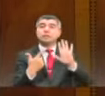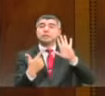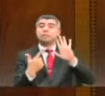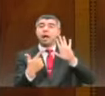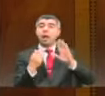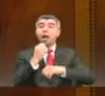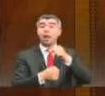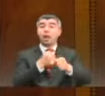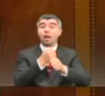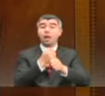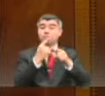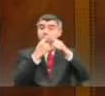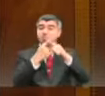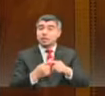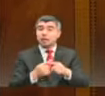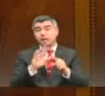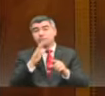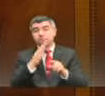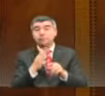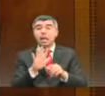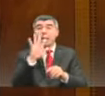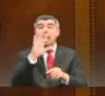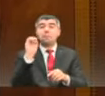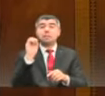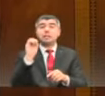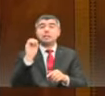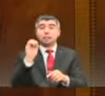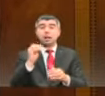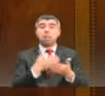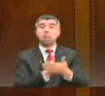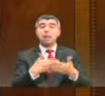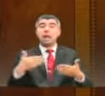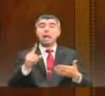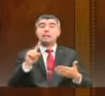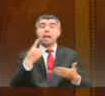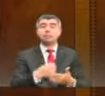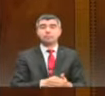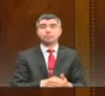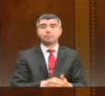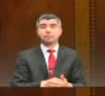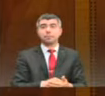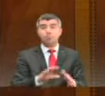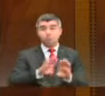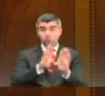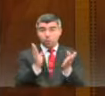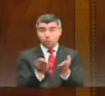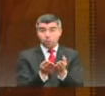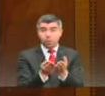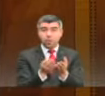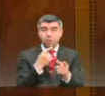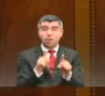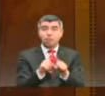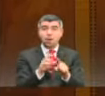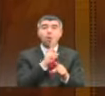7 سنوات بغلاف مالي يصل إلى 50 مليار درهم. وبمناسبة هذه 50 مليار درهم ماشي كله من